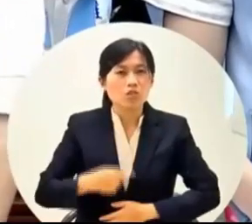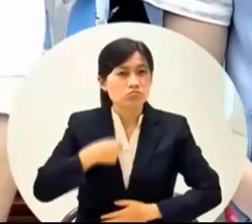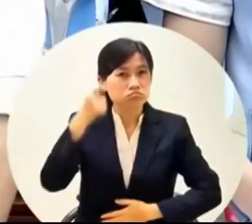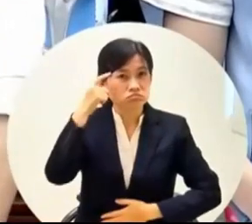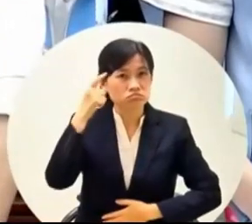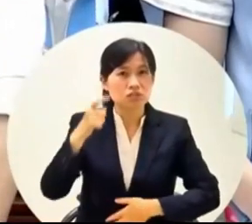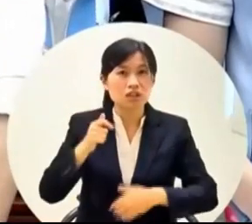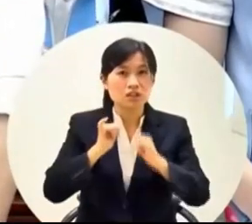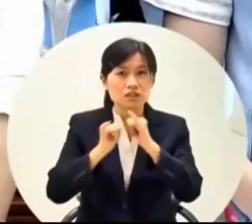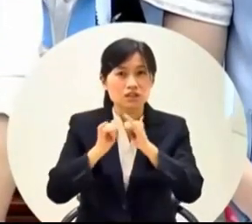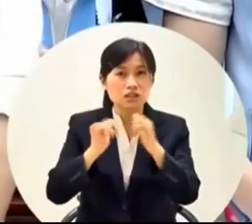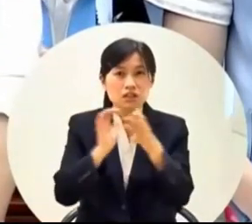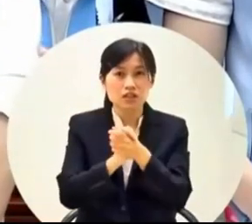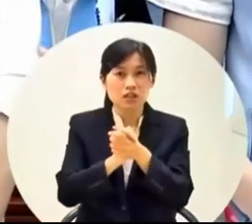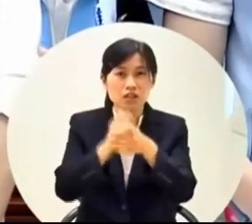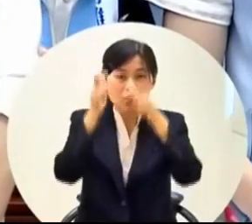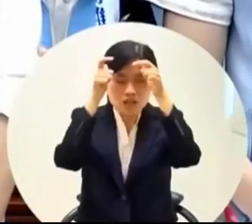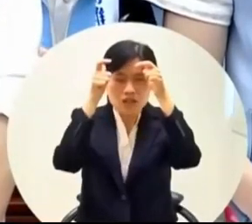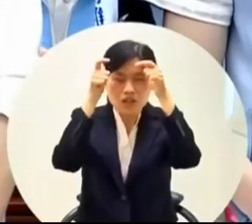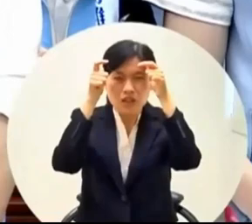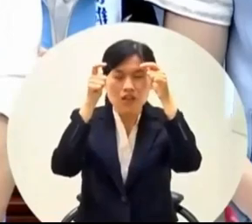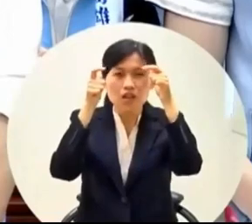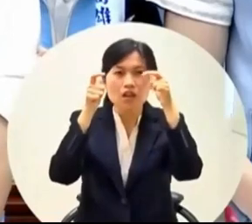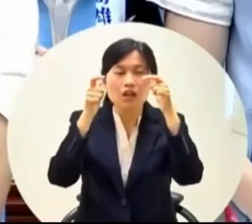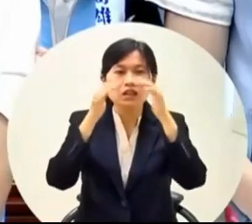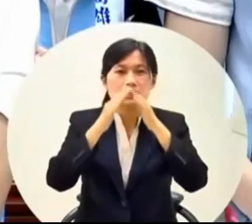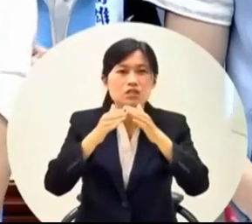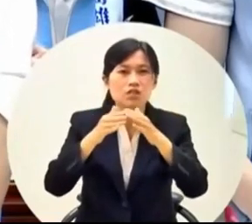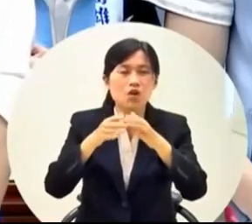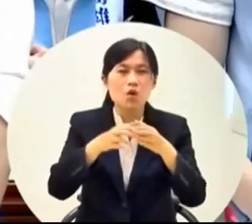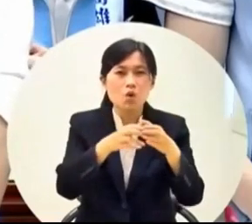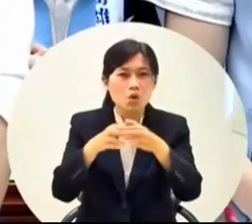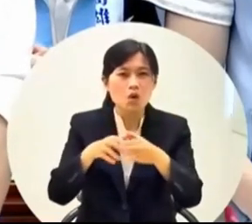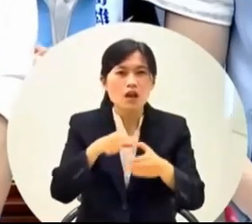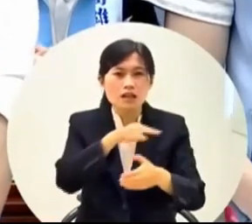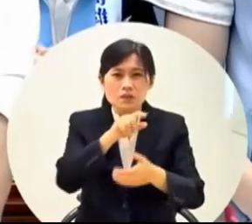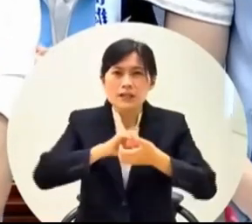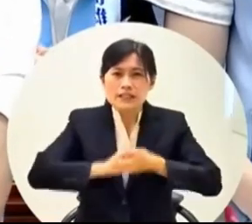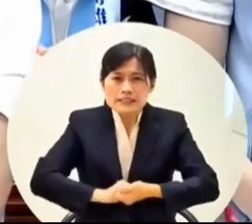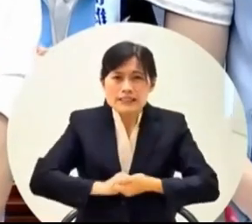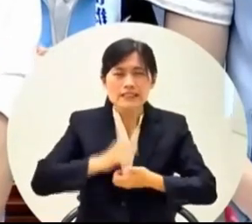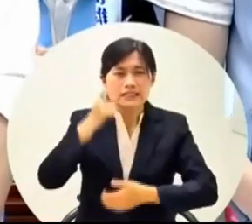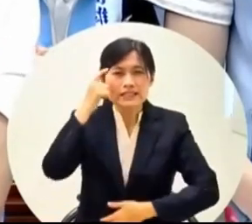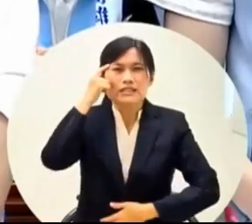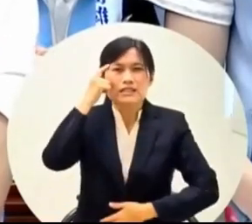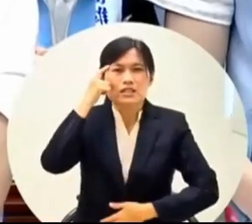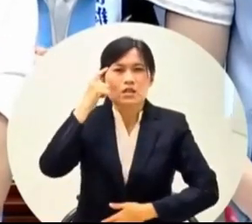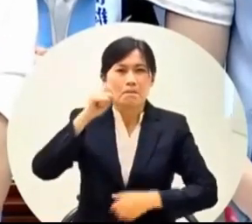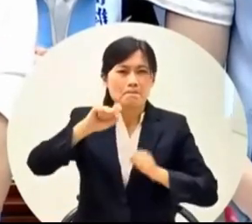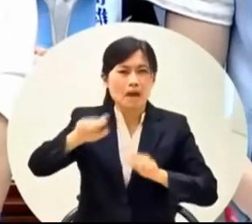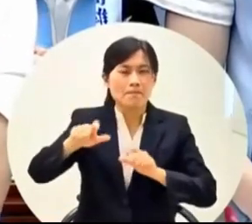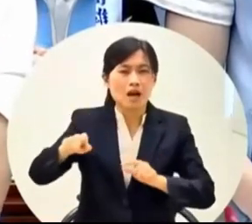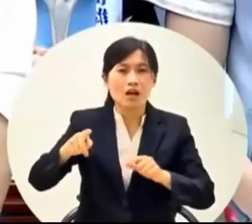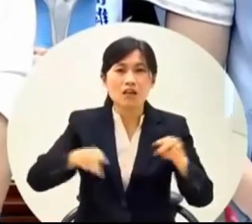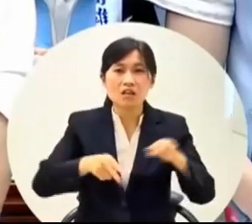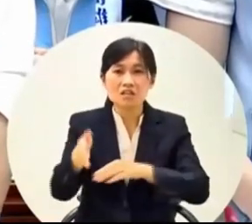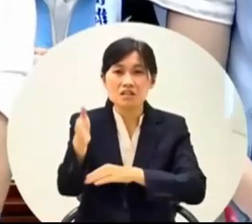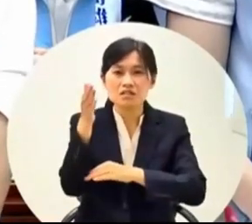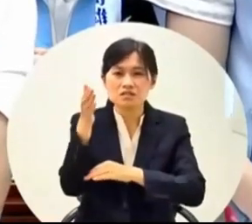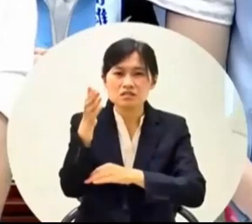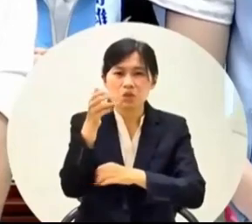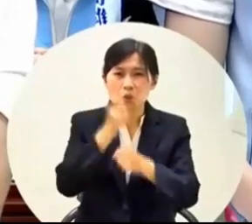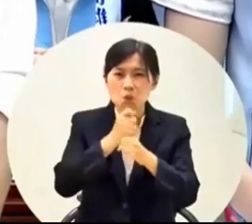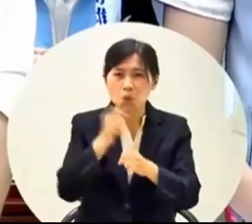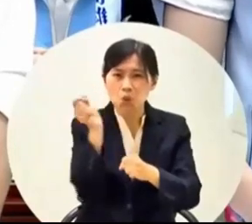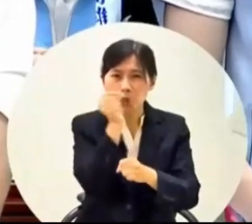有的市民朋友跟高雄市这市府团队这一年半的接触一定会感觉到不一样，我们的行政效率大幅提升，我们对待